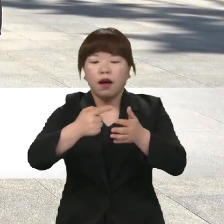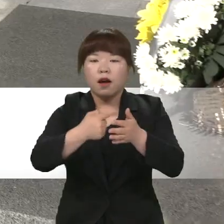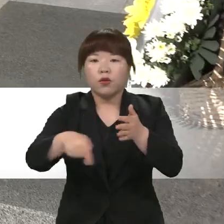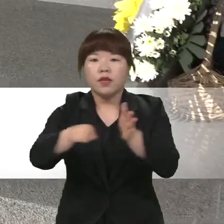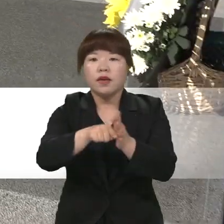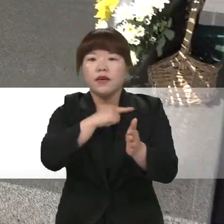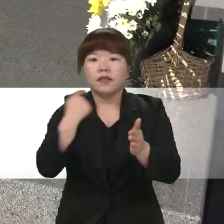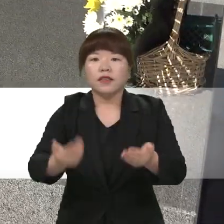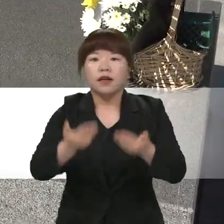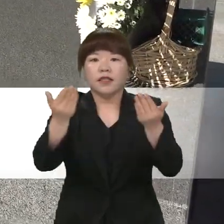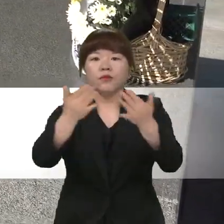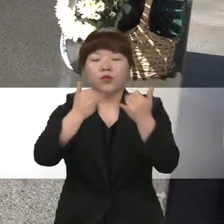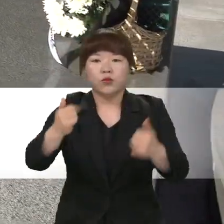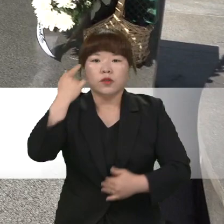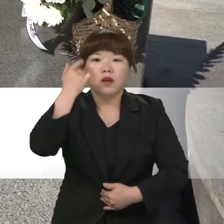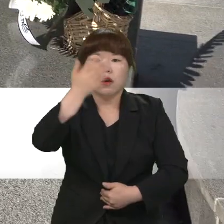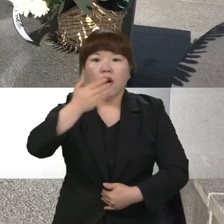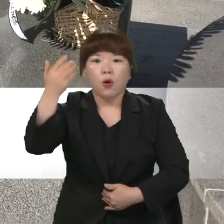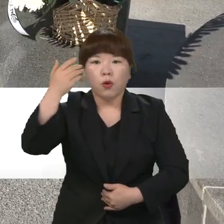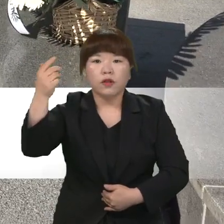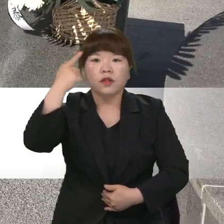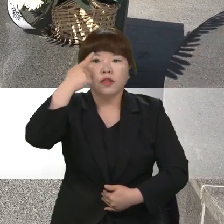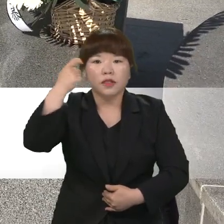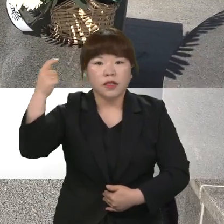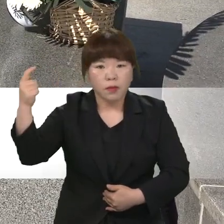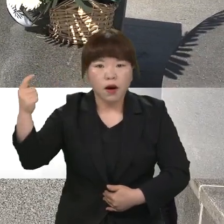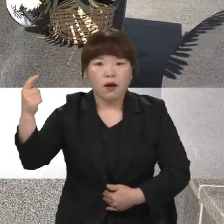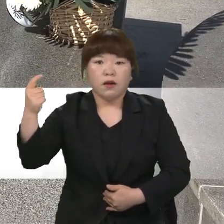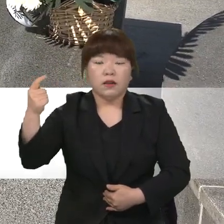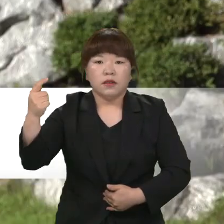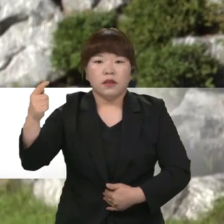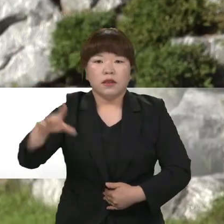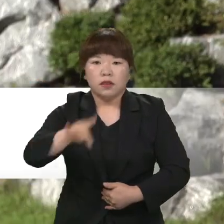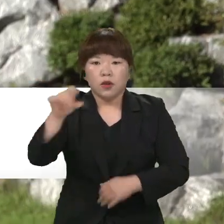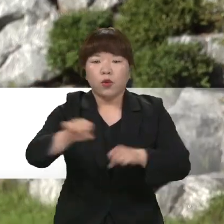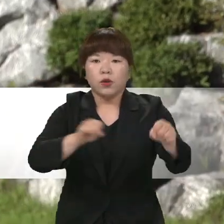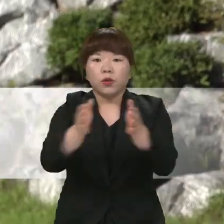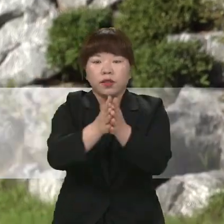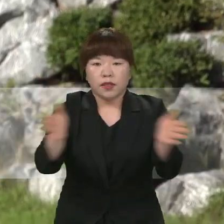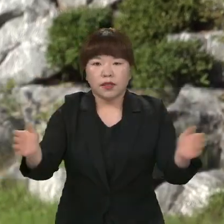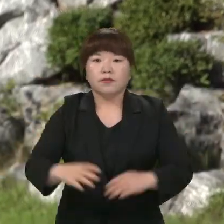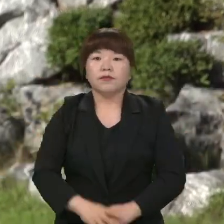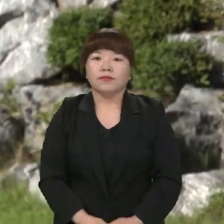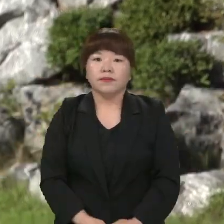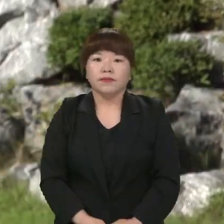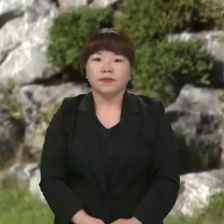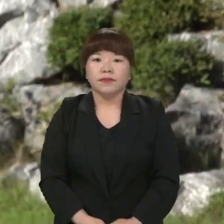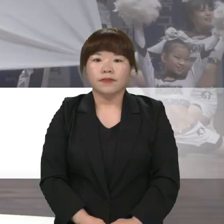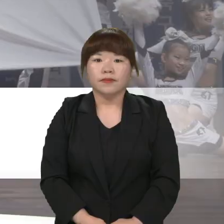호국영령의 넋을 기리며 재 부대 포항 시장으로서의 첫 일정을 시작했습니다